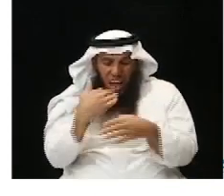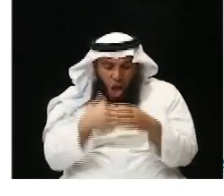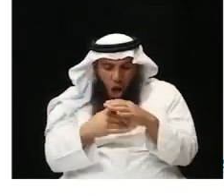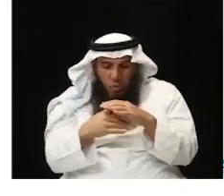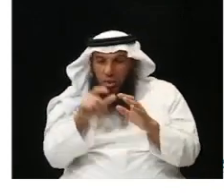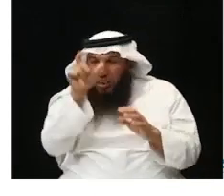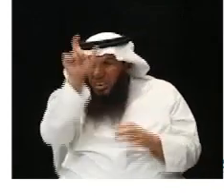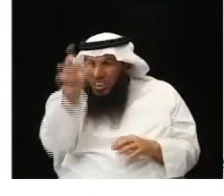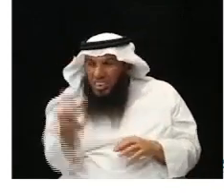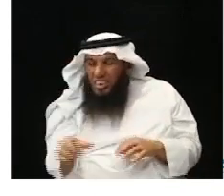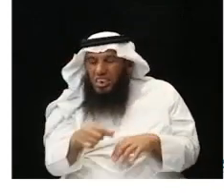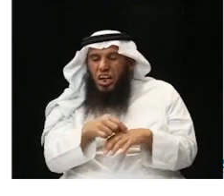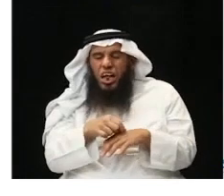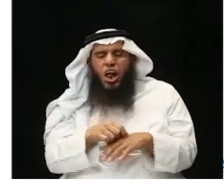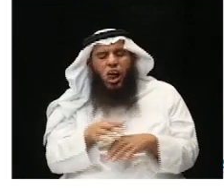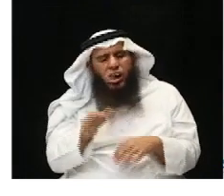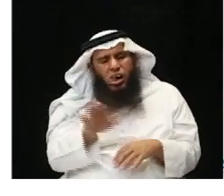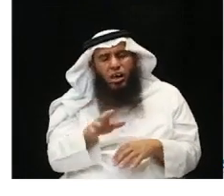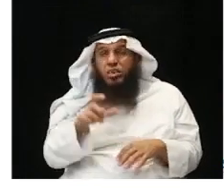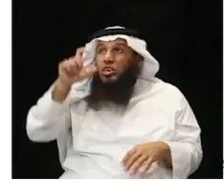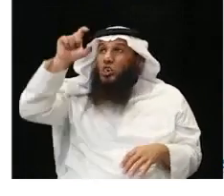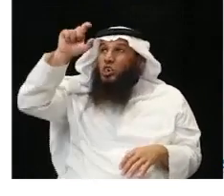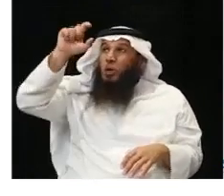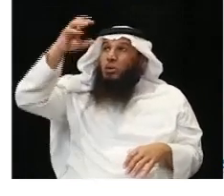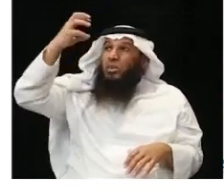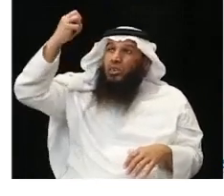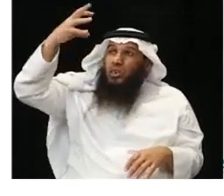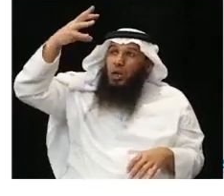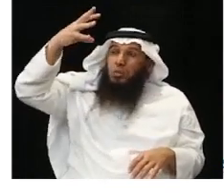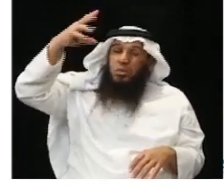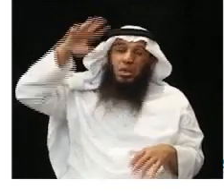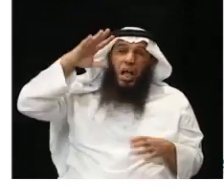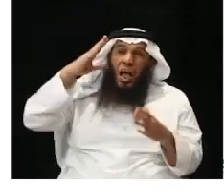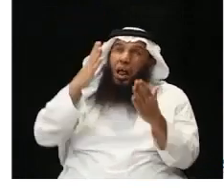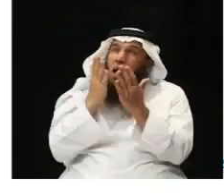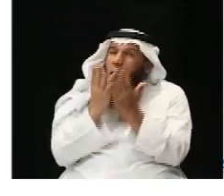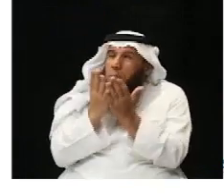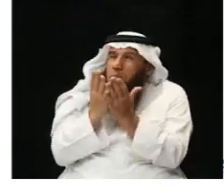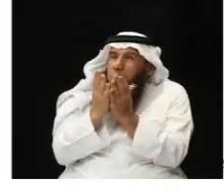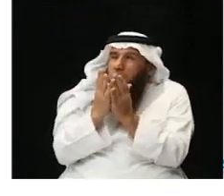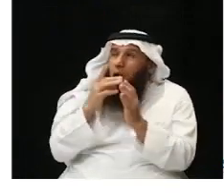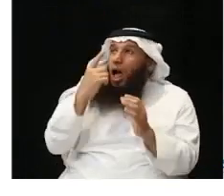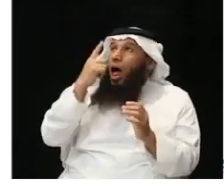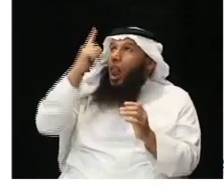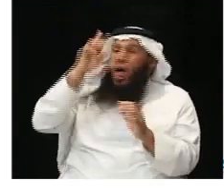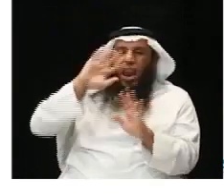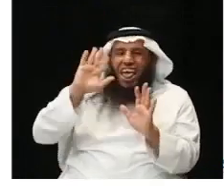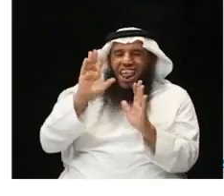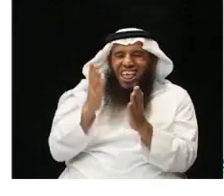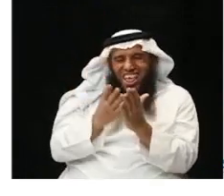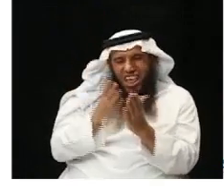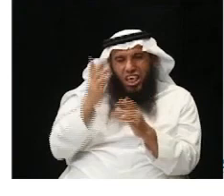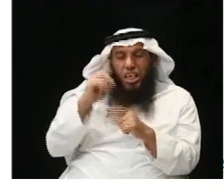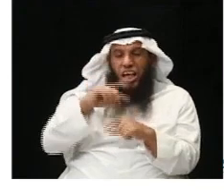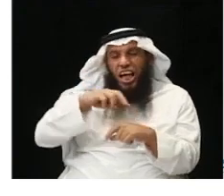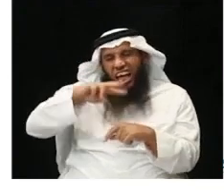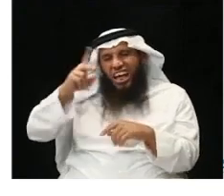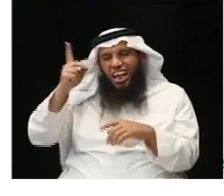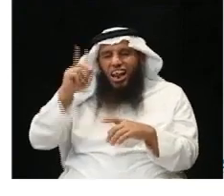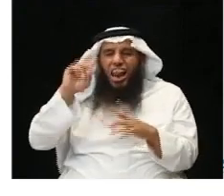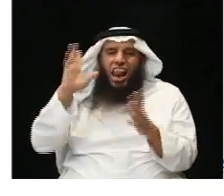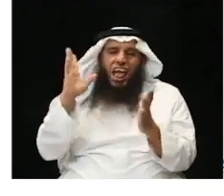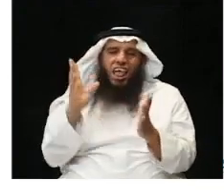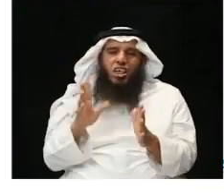أو التوسل بالأموات أو بالشمس أو بالقمر أو أي أمر، أي مخلوق يعبد من دون الله، كأن